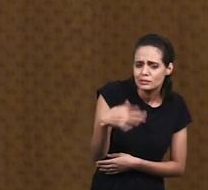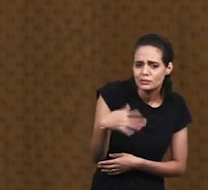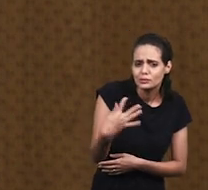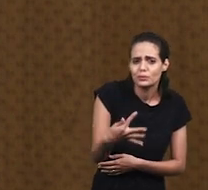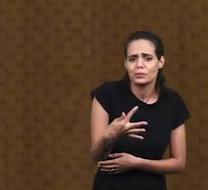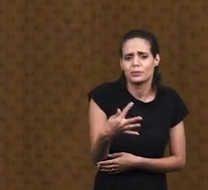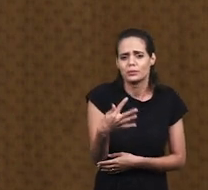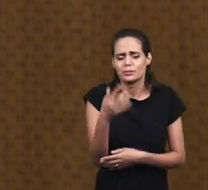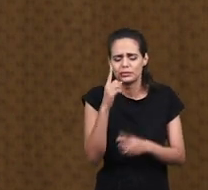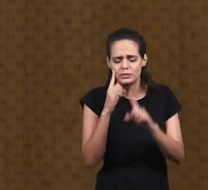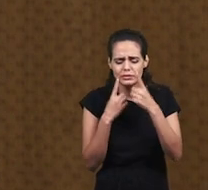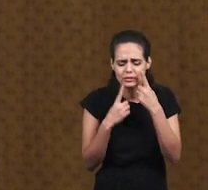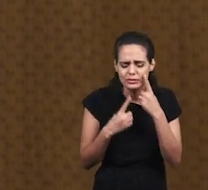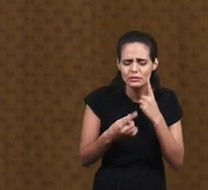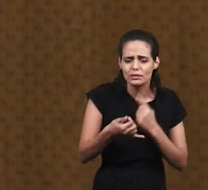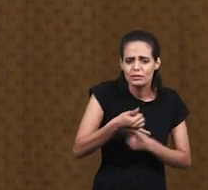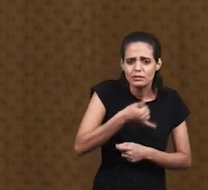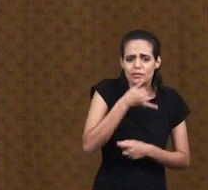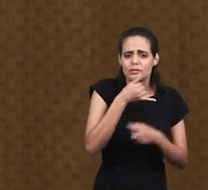l'angoisse.